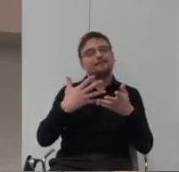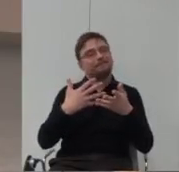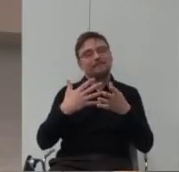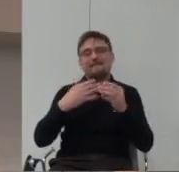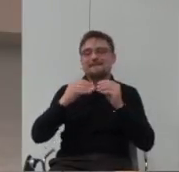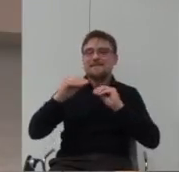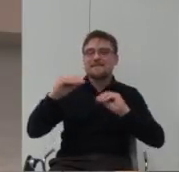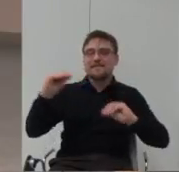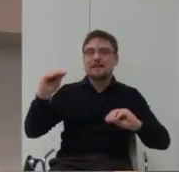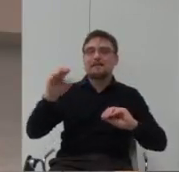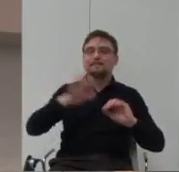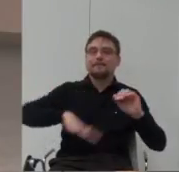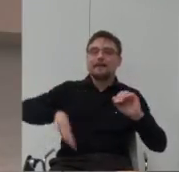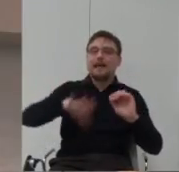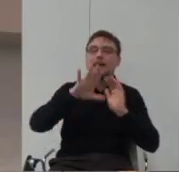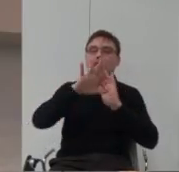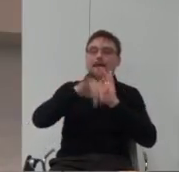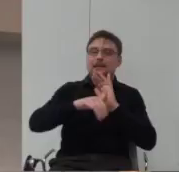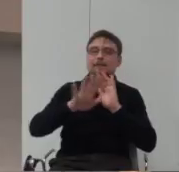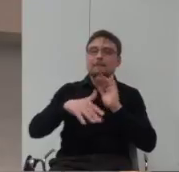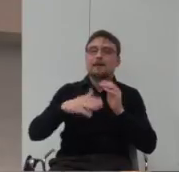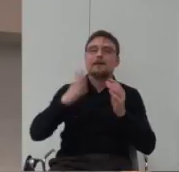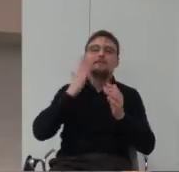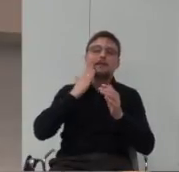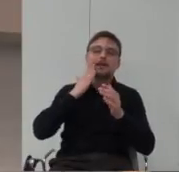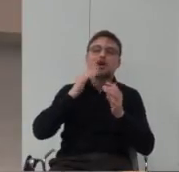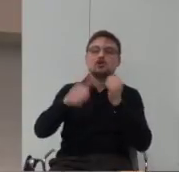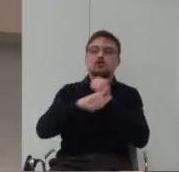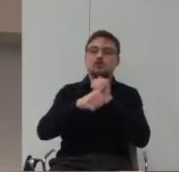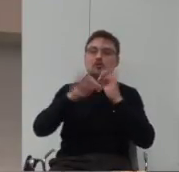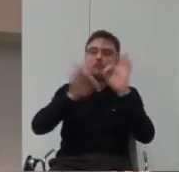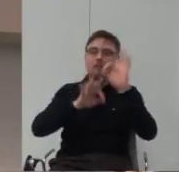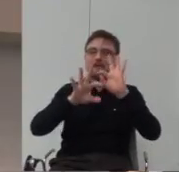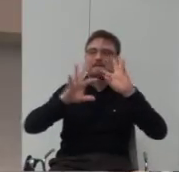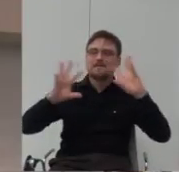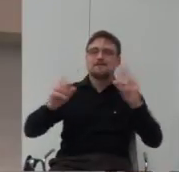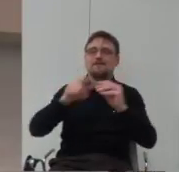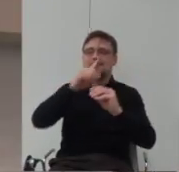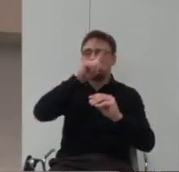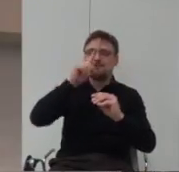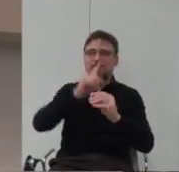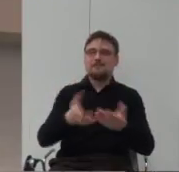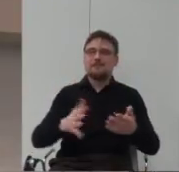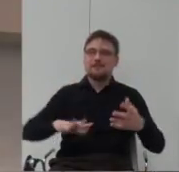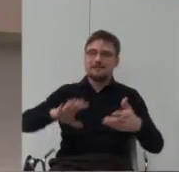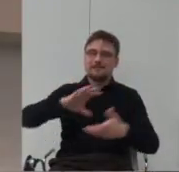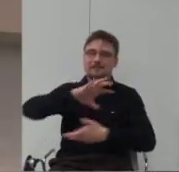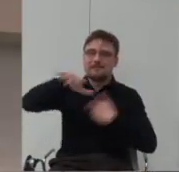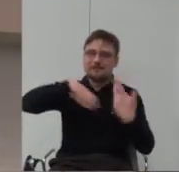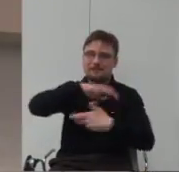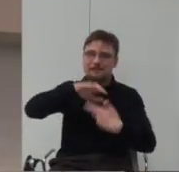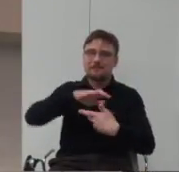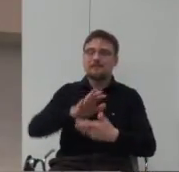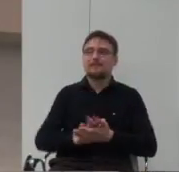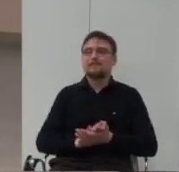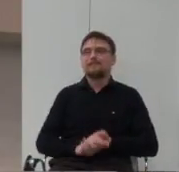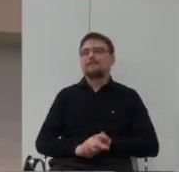50 plus przekroczy 50% w tym czasie, a w miastach będzie mieszkało ponad